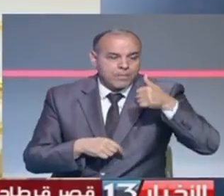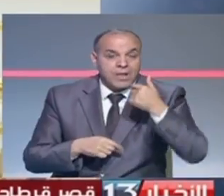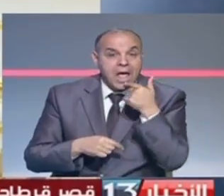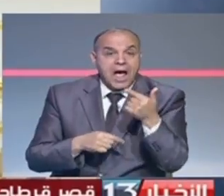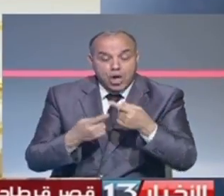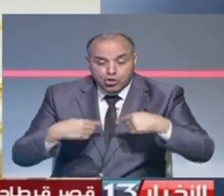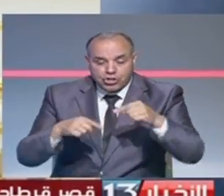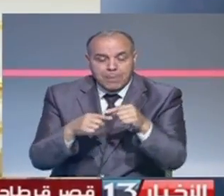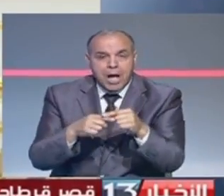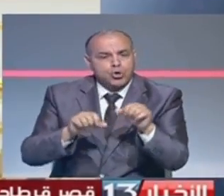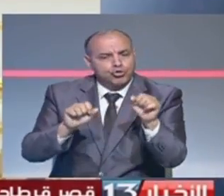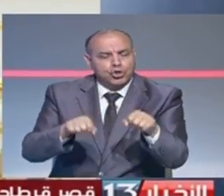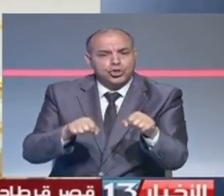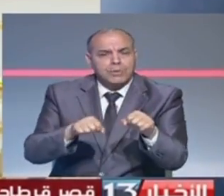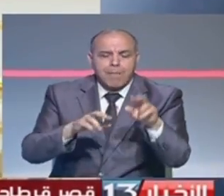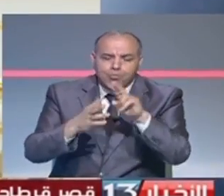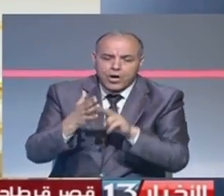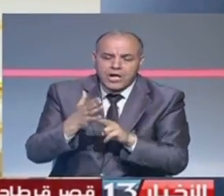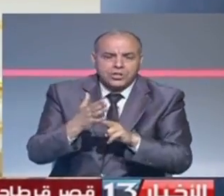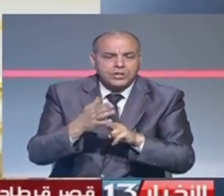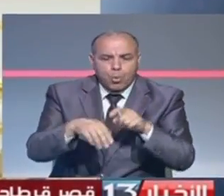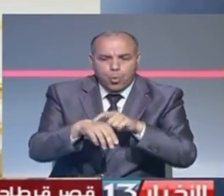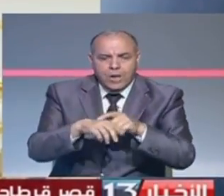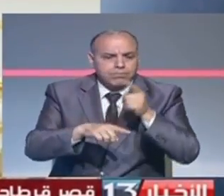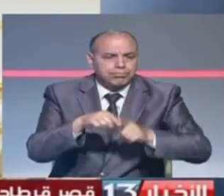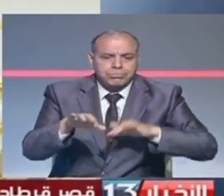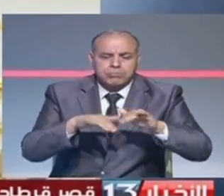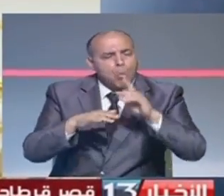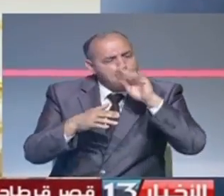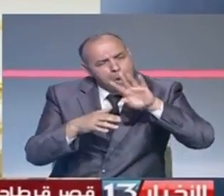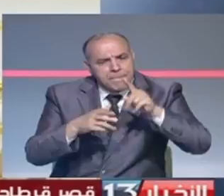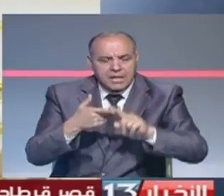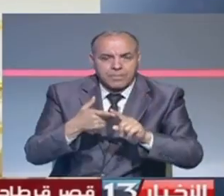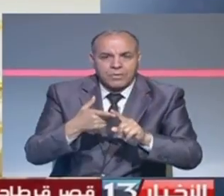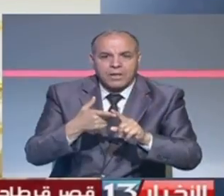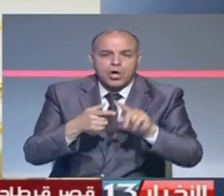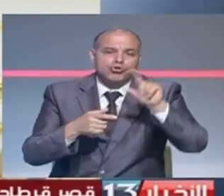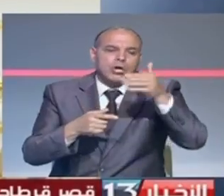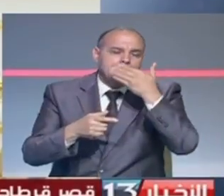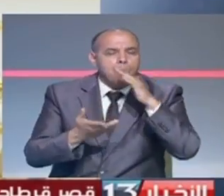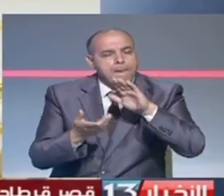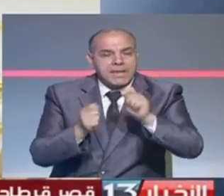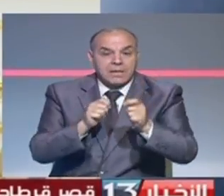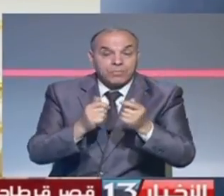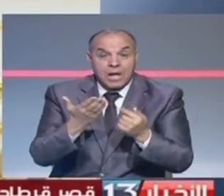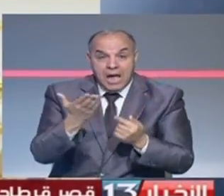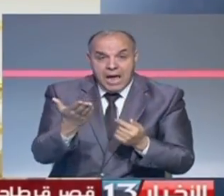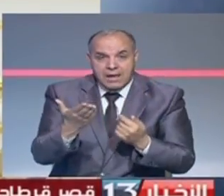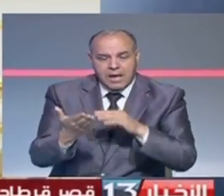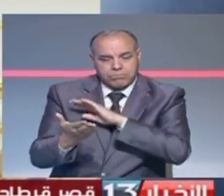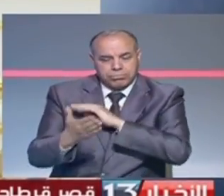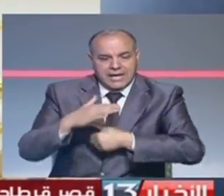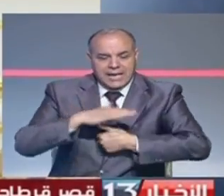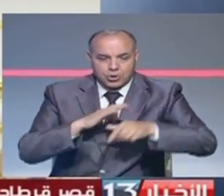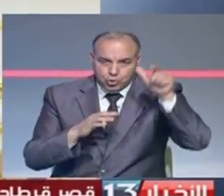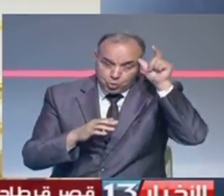الاجتماع في امكانيه مراجعه توقيت منع الجولان بالنسبه الى شهر رمضان وسيتولى رئيس